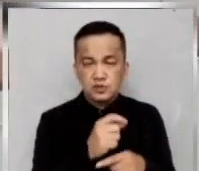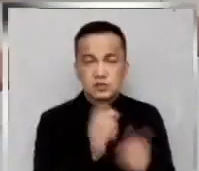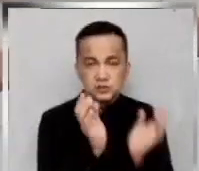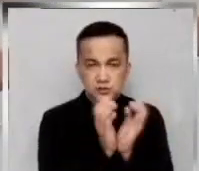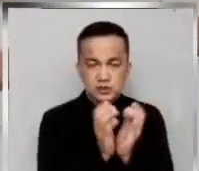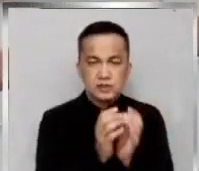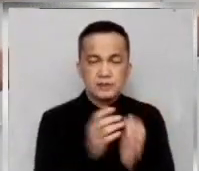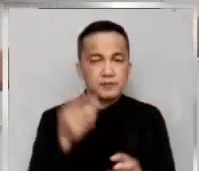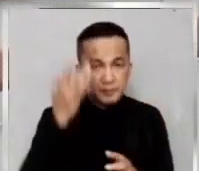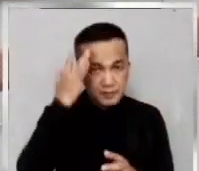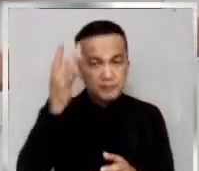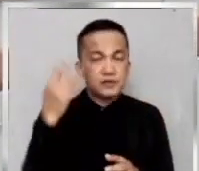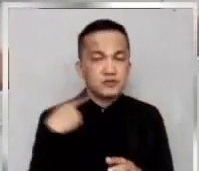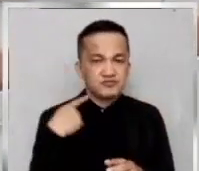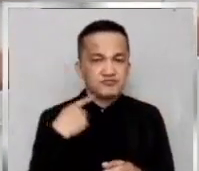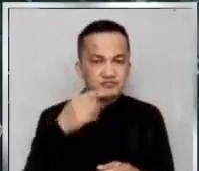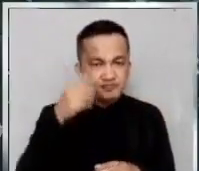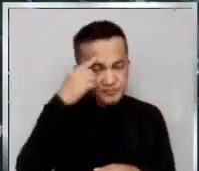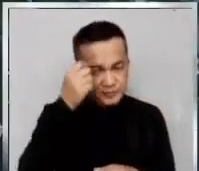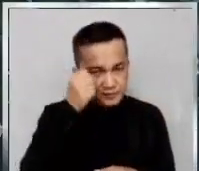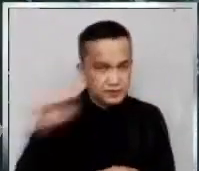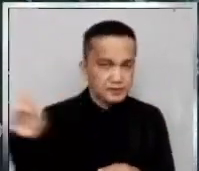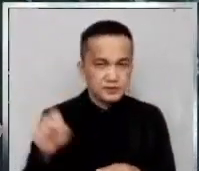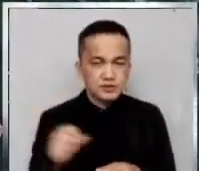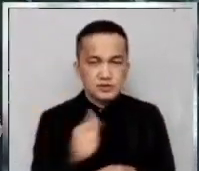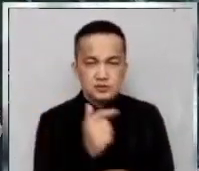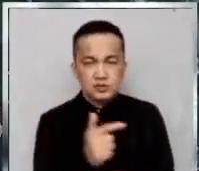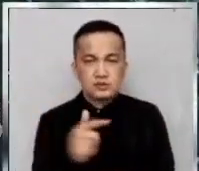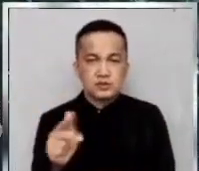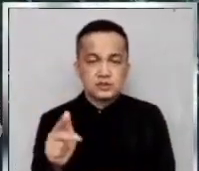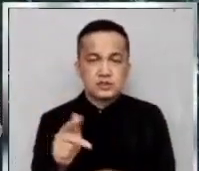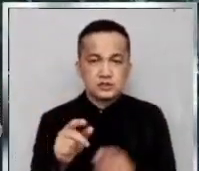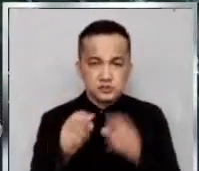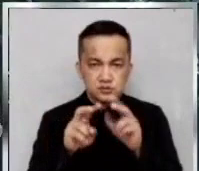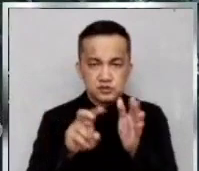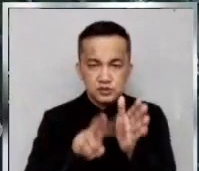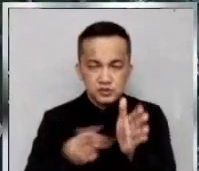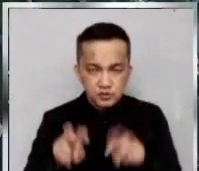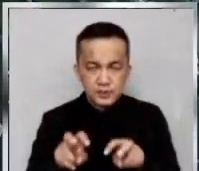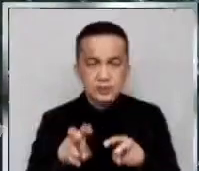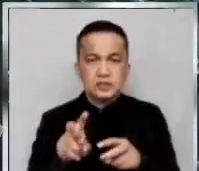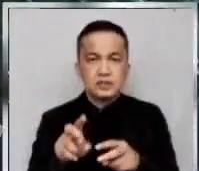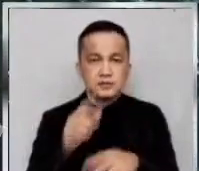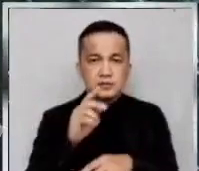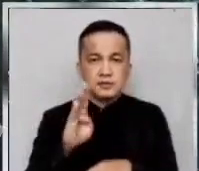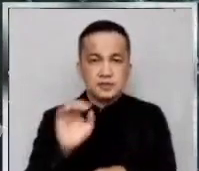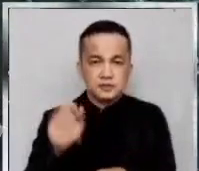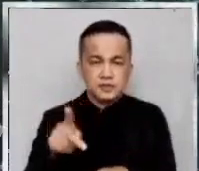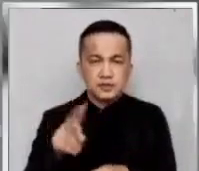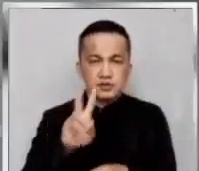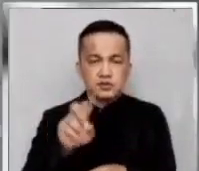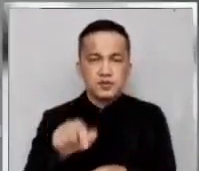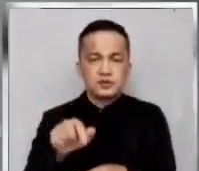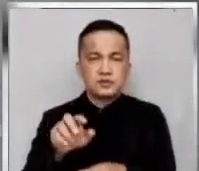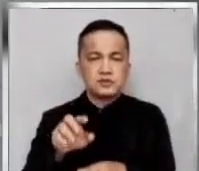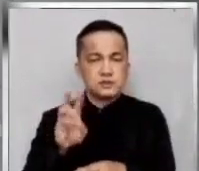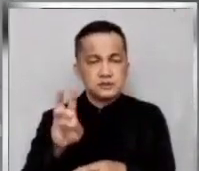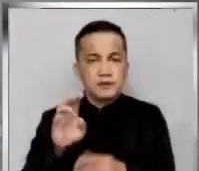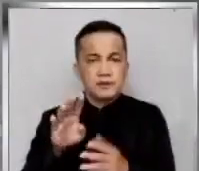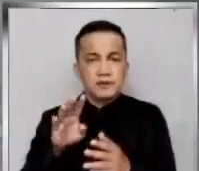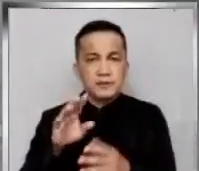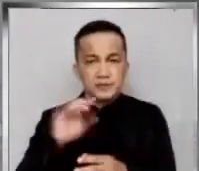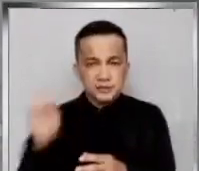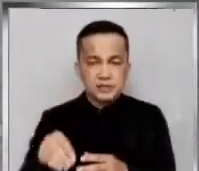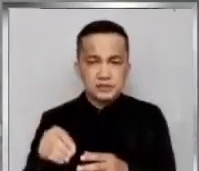Sa 2022 survey ng Bangko Sentral ng Pilipinas, 2.6% ng mga nangungutang sa bansa ang nagsasangla ng kanilang mga ATM